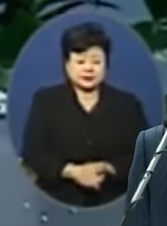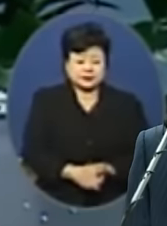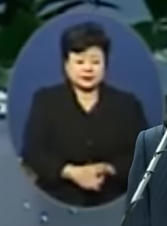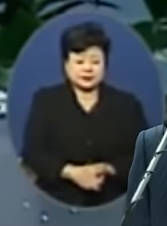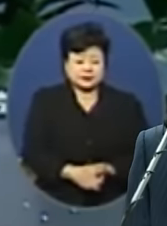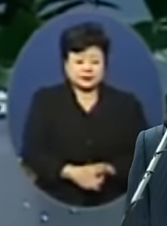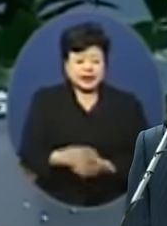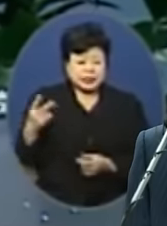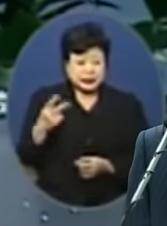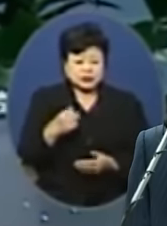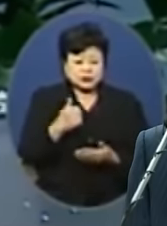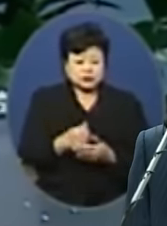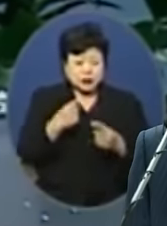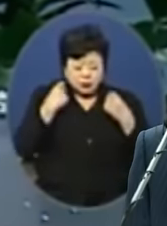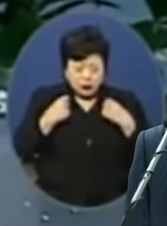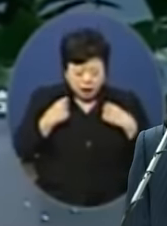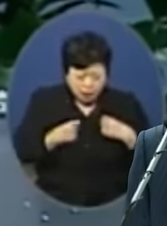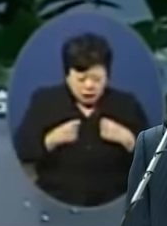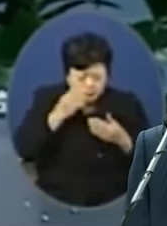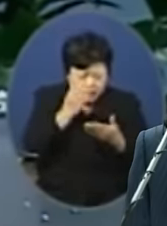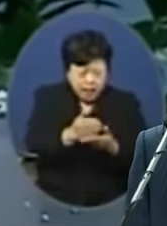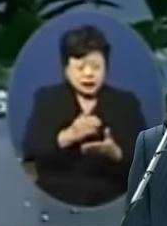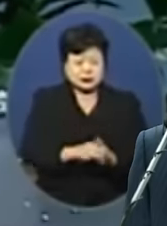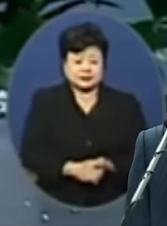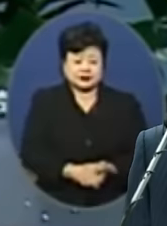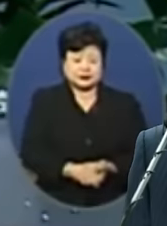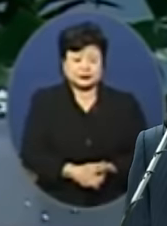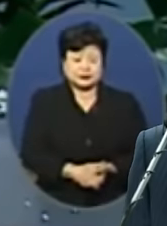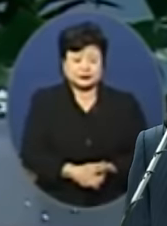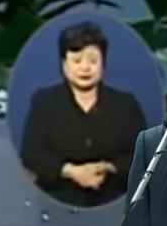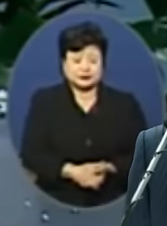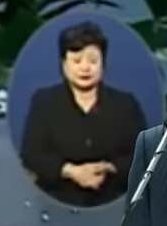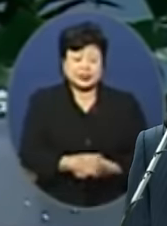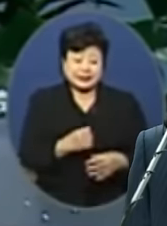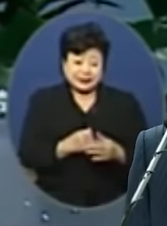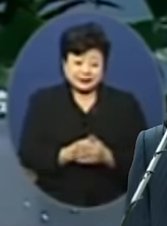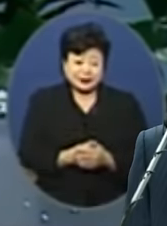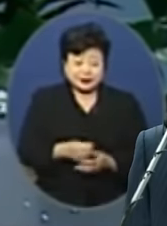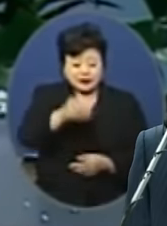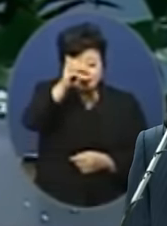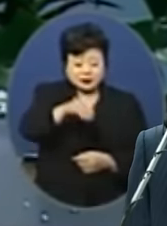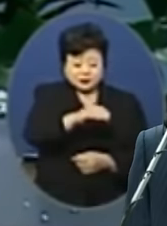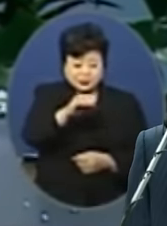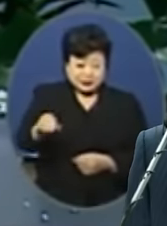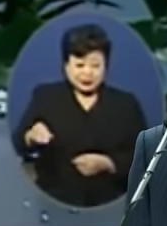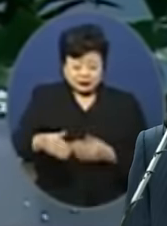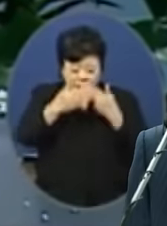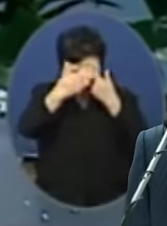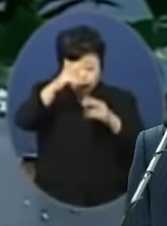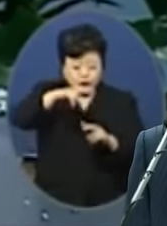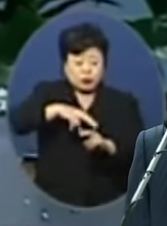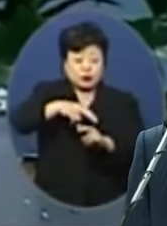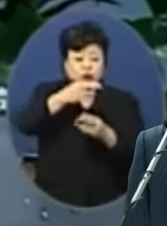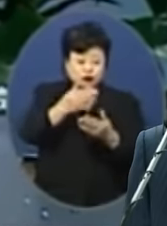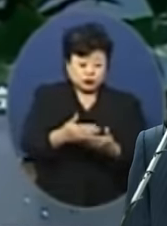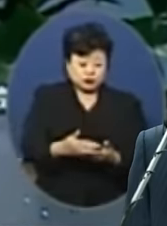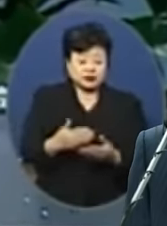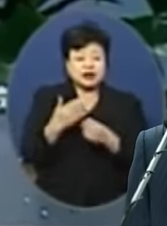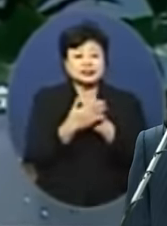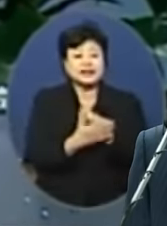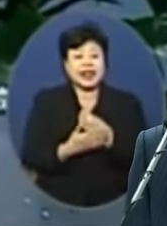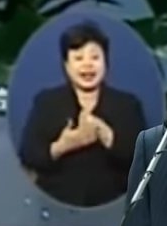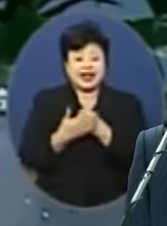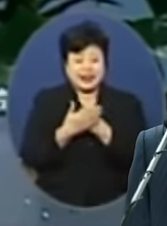주시고 다시는 죄의 멍에를 메지 말라고 말씀하시는 것입니다. 그러므로 십자가에서 값없이 선물로 주시는 이 은혜가